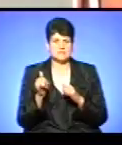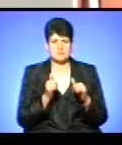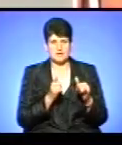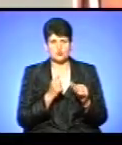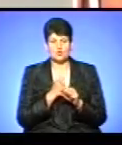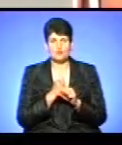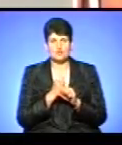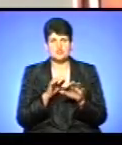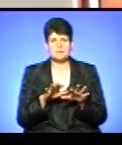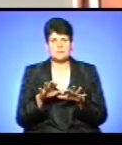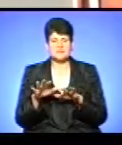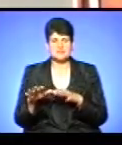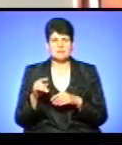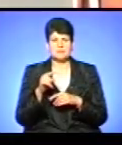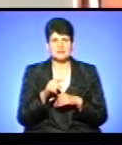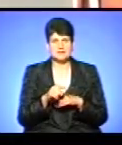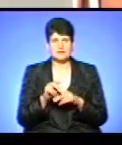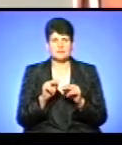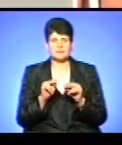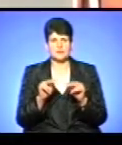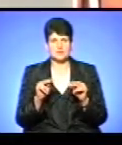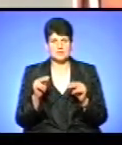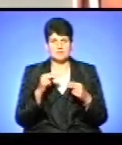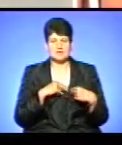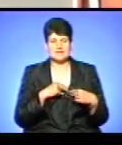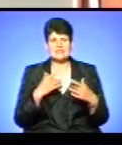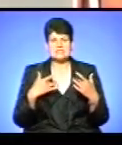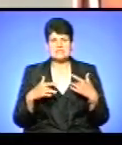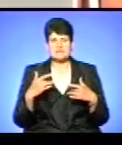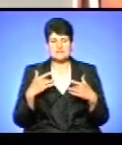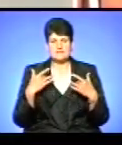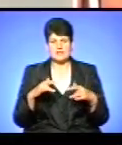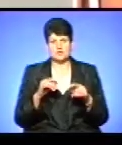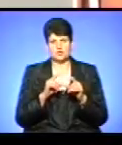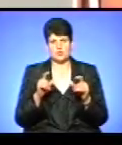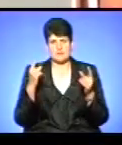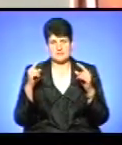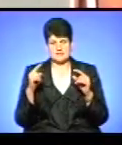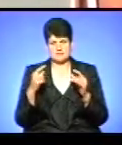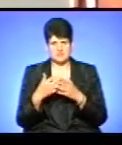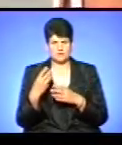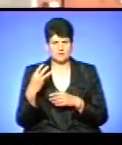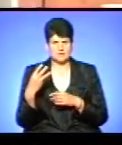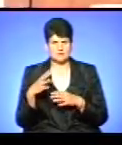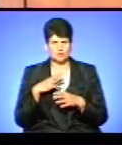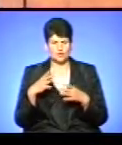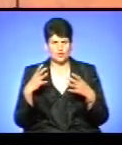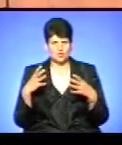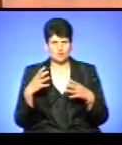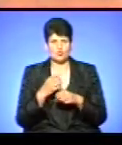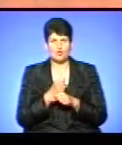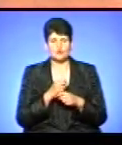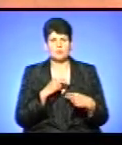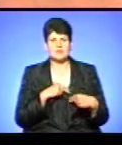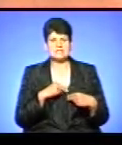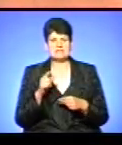забезпечують робочими місцями тих педагогічних працівників, які звільнені зі школи мистецтв. Близько 30 було скорочено таких